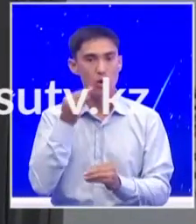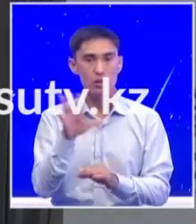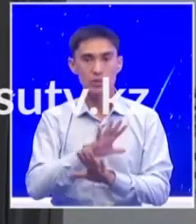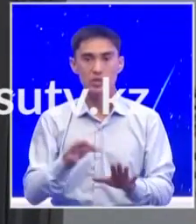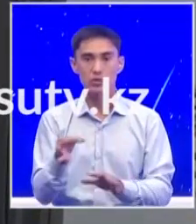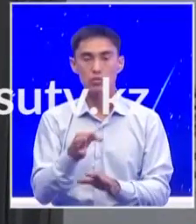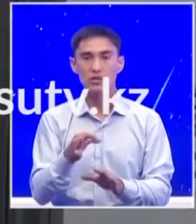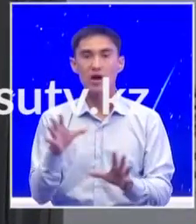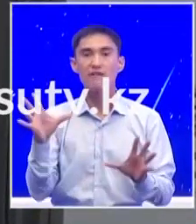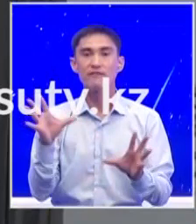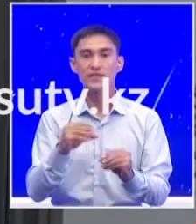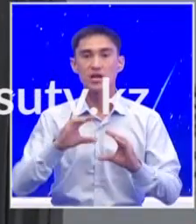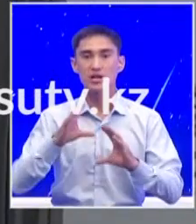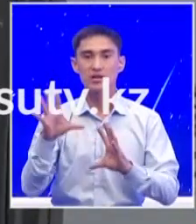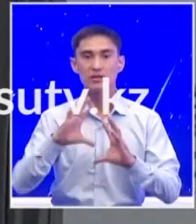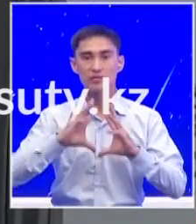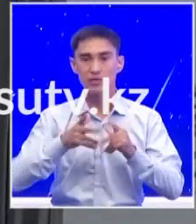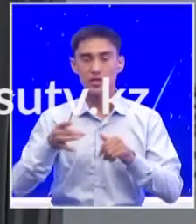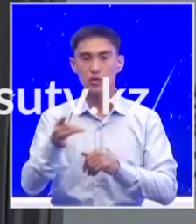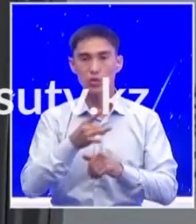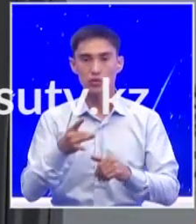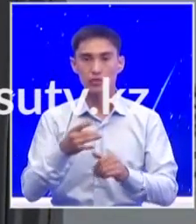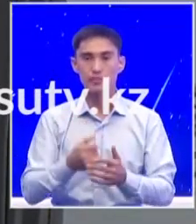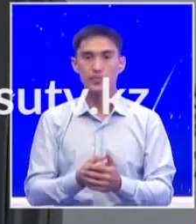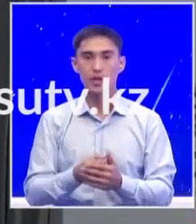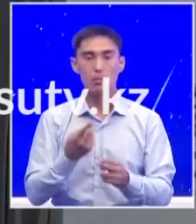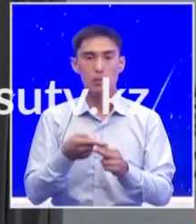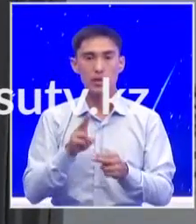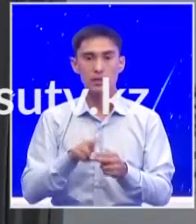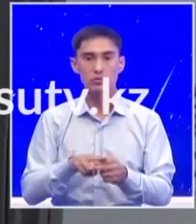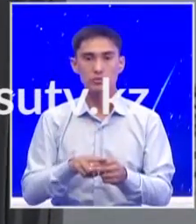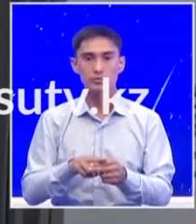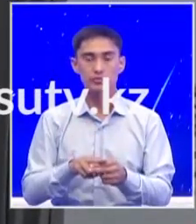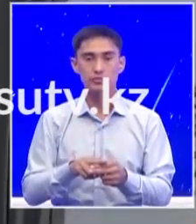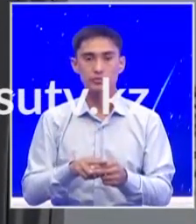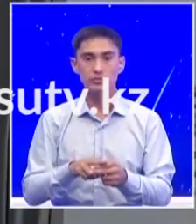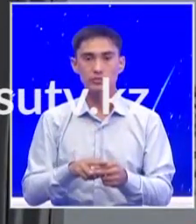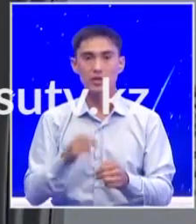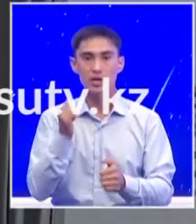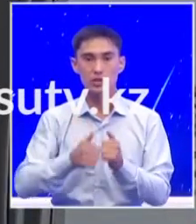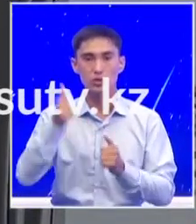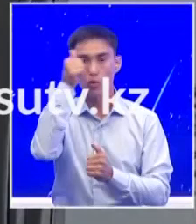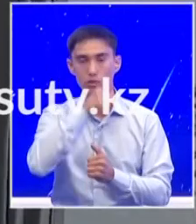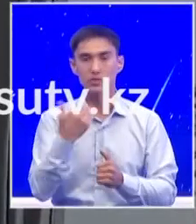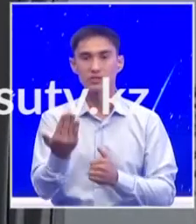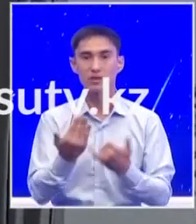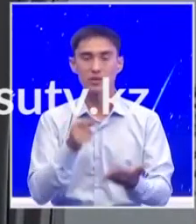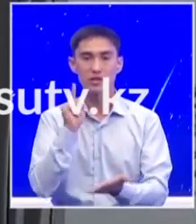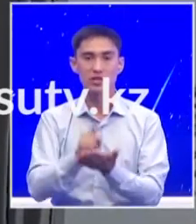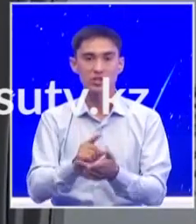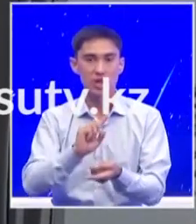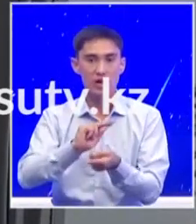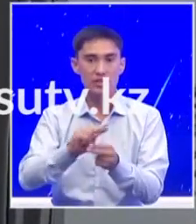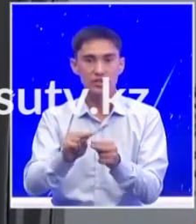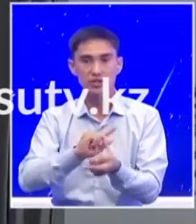Алматинской области, она актуальна для всех регионов. Поэтому и ежегодно мы с вами должны